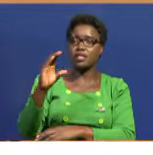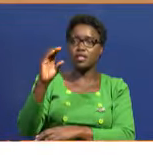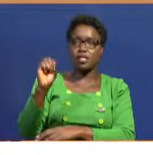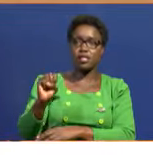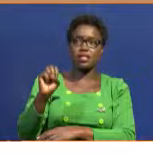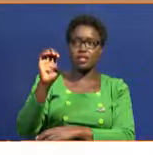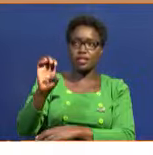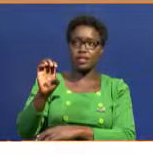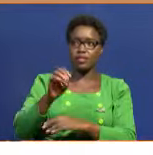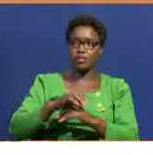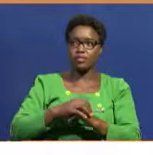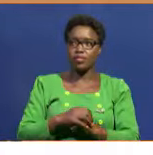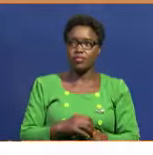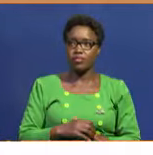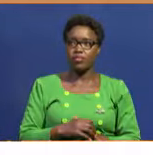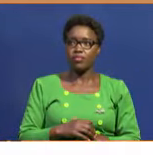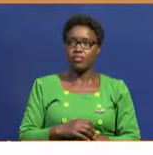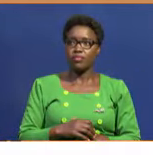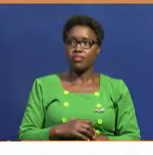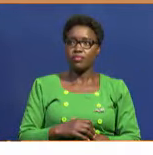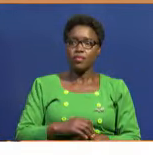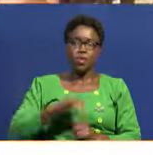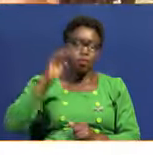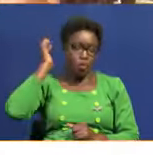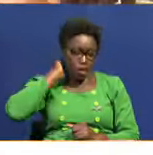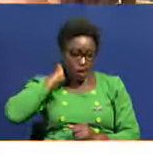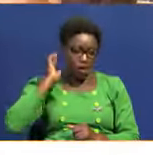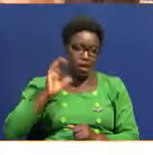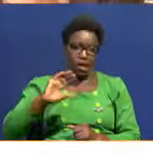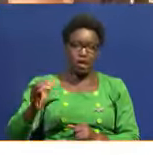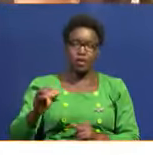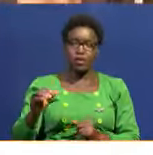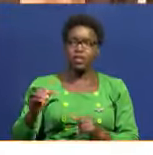KCSE. Katika kaunti ya Murang'a, watahiniwa